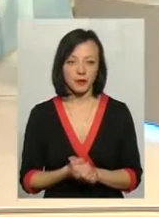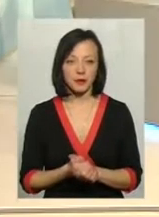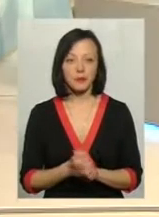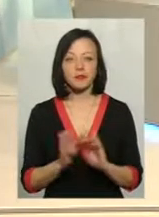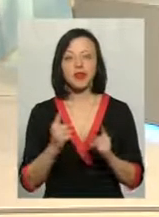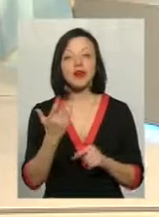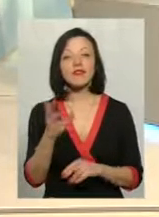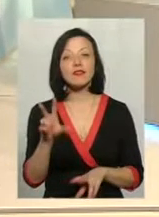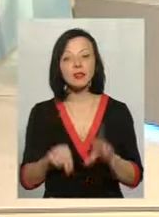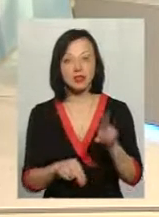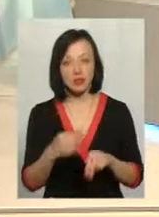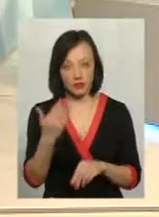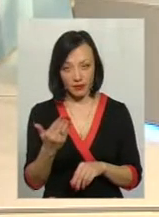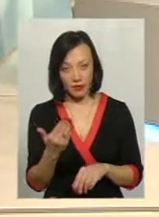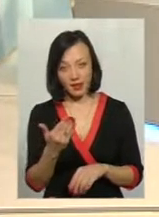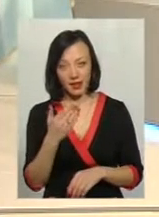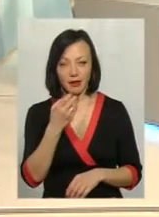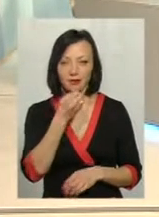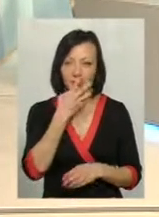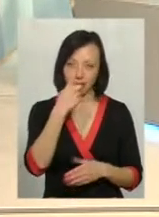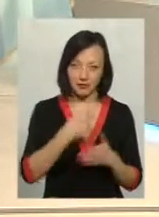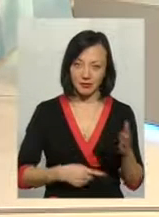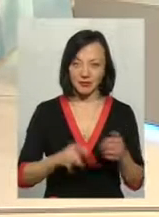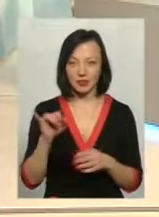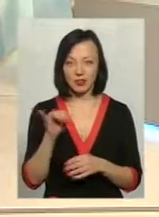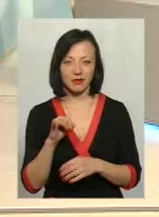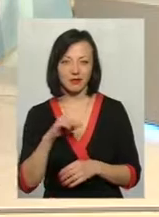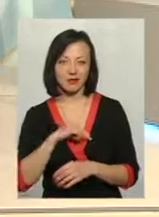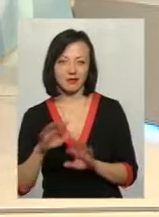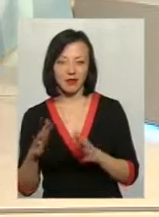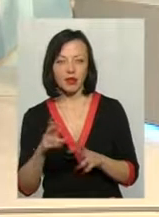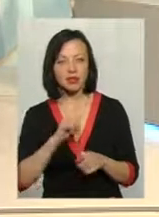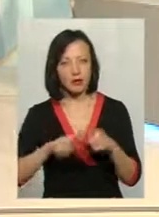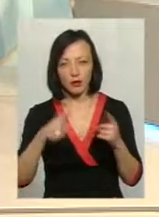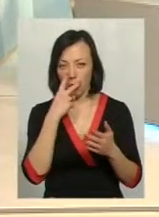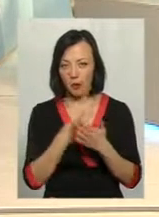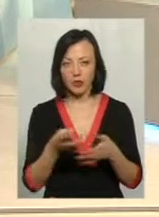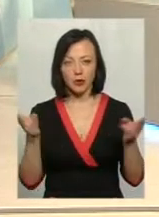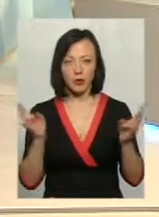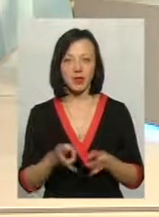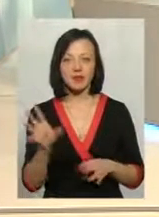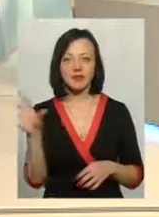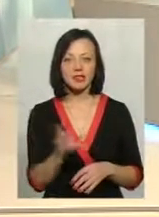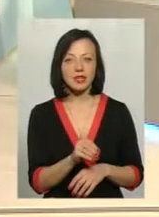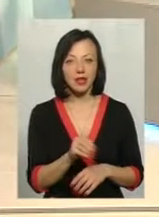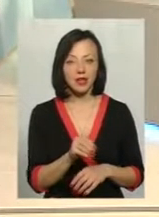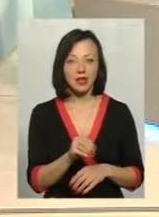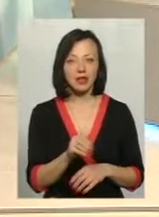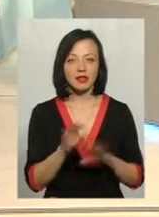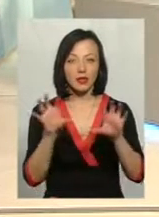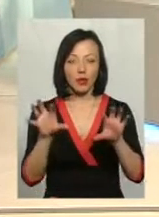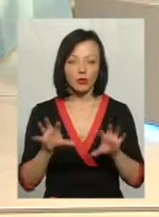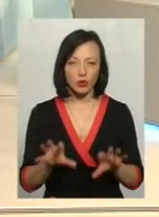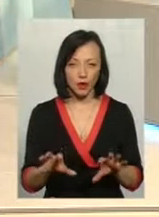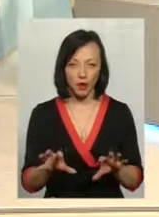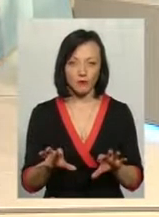ви вважаєте, ви є песимістом чи оптимістом? Як швидко ми побачимо все необхідне